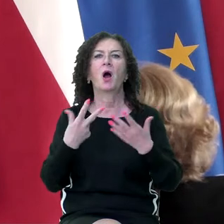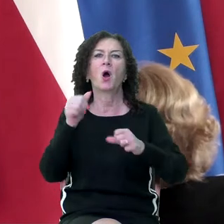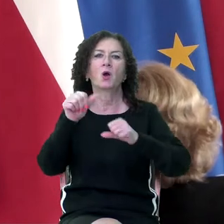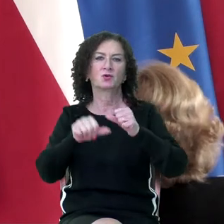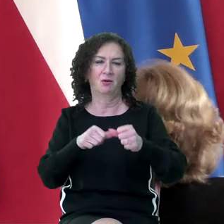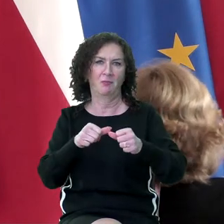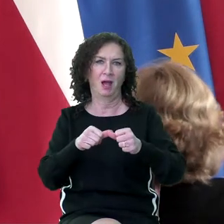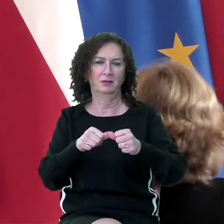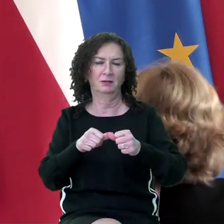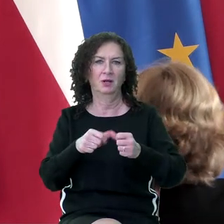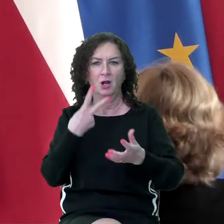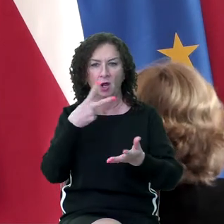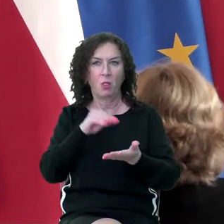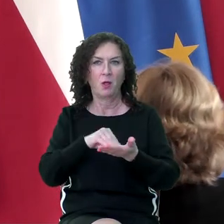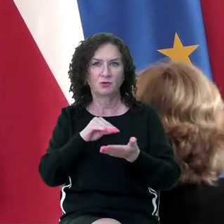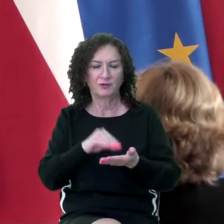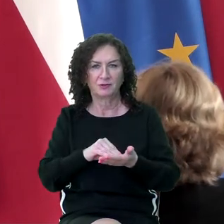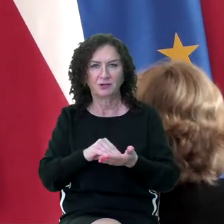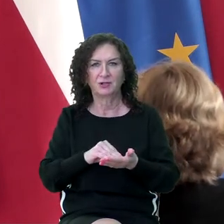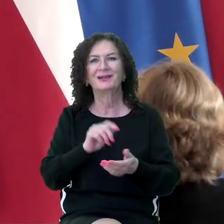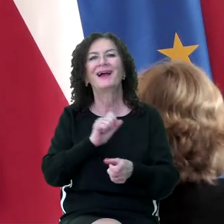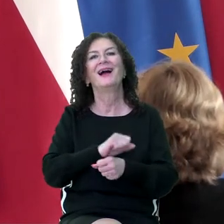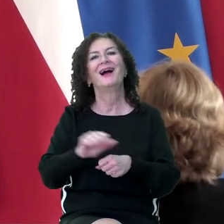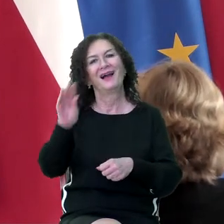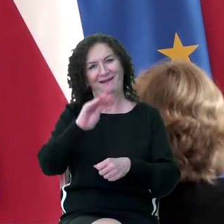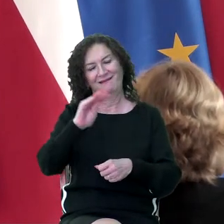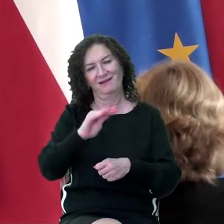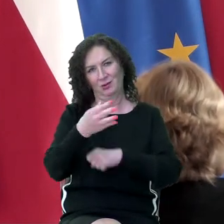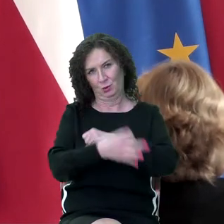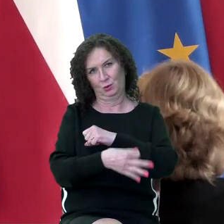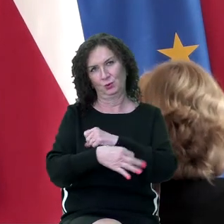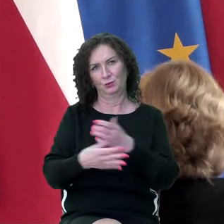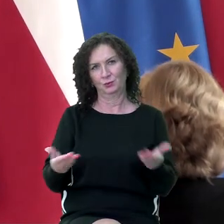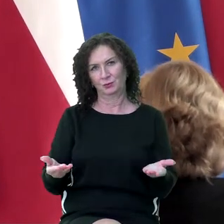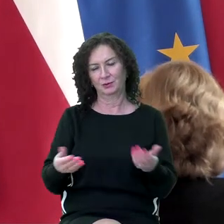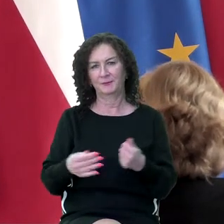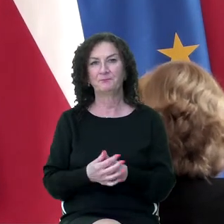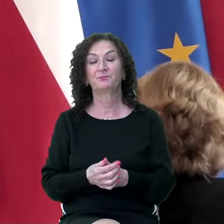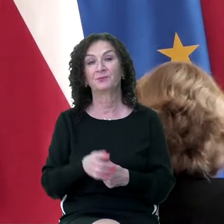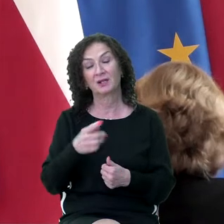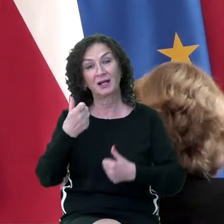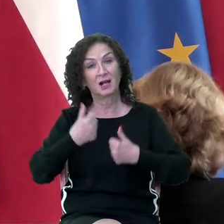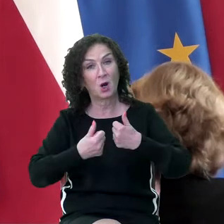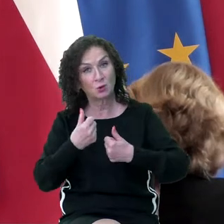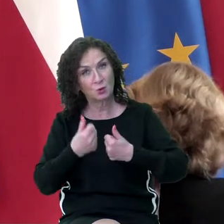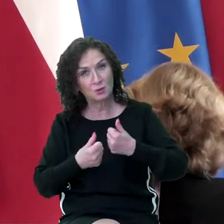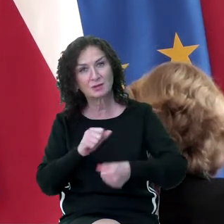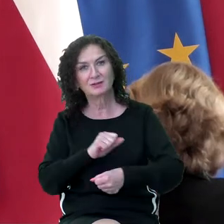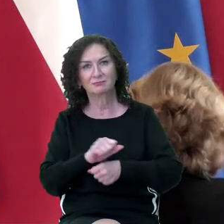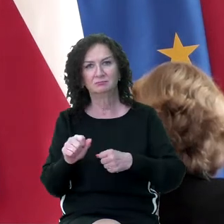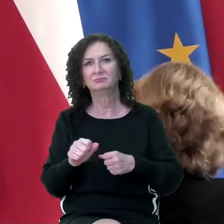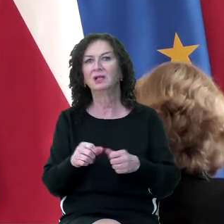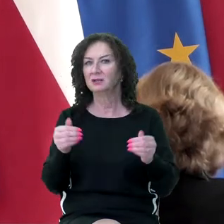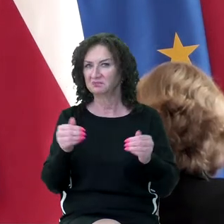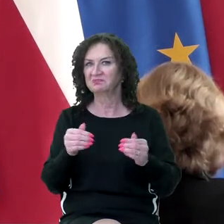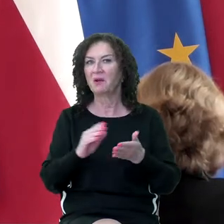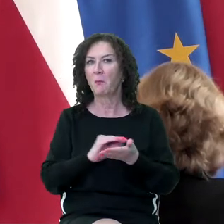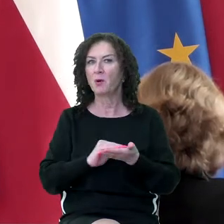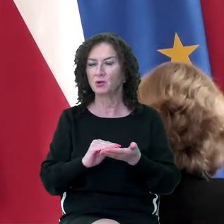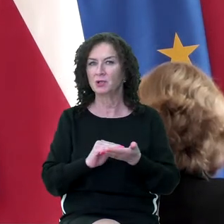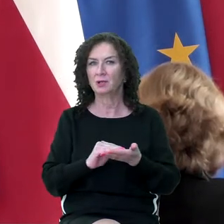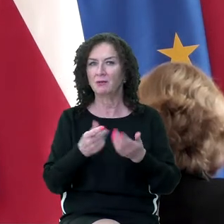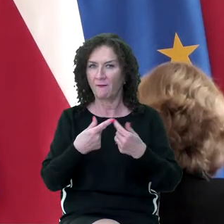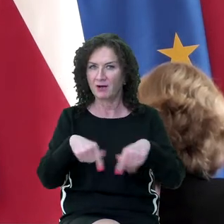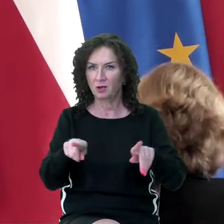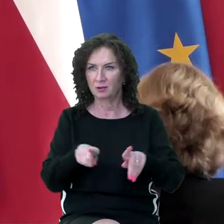To właśnie od startupów tego też już nie wymagamy i takie konkursy oczywiście jest ta formuła i cały czas